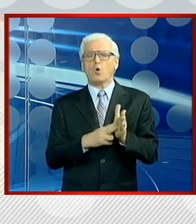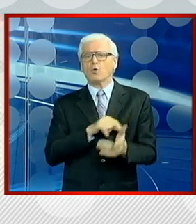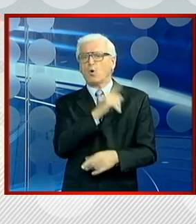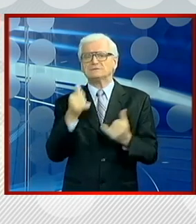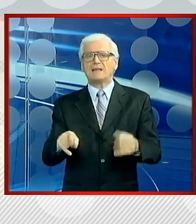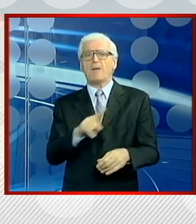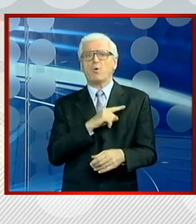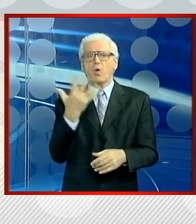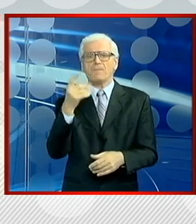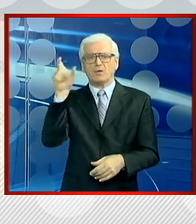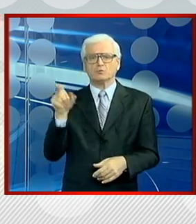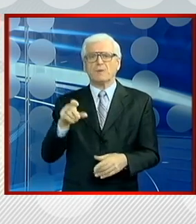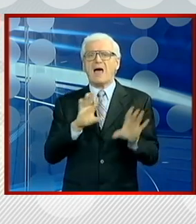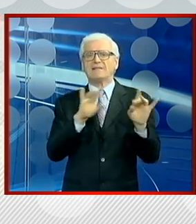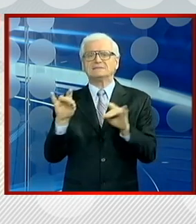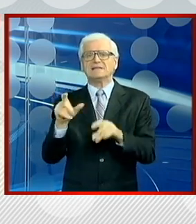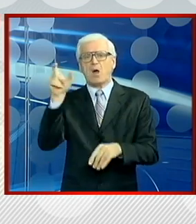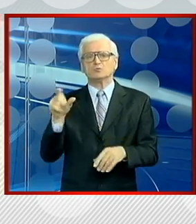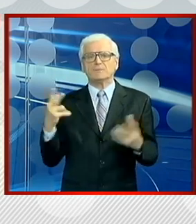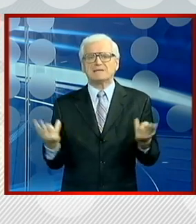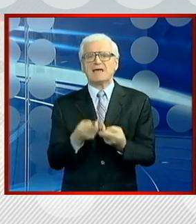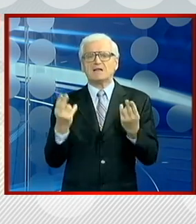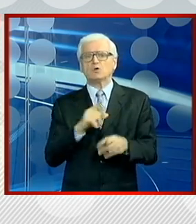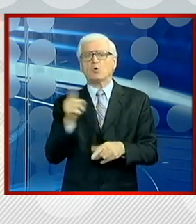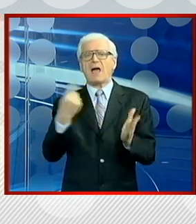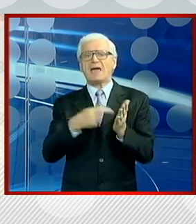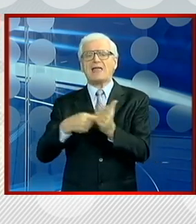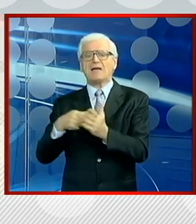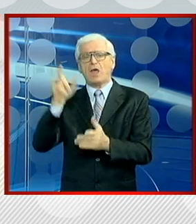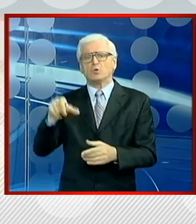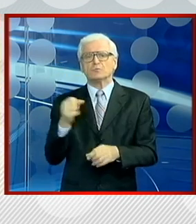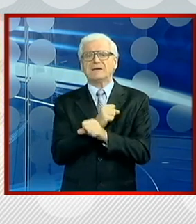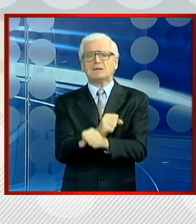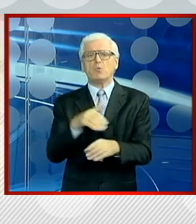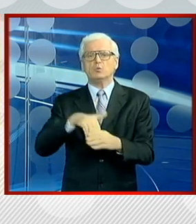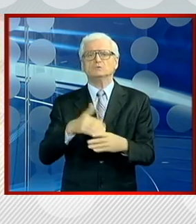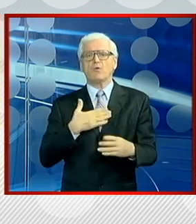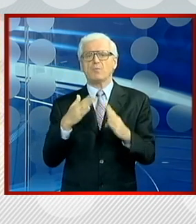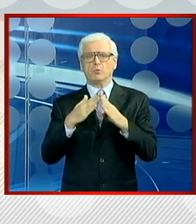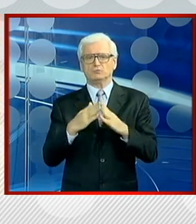nastradalo 5 osoba, za desetinama se traga, dok su hiljade zarobljene u svojim domovima.